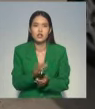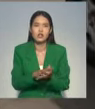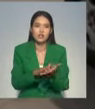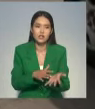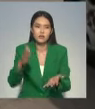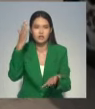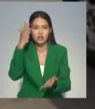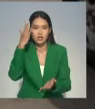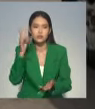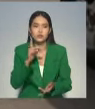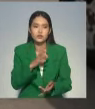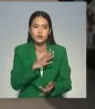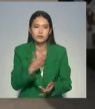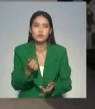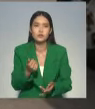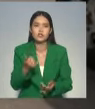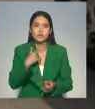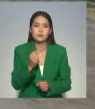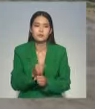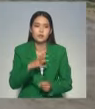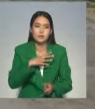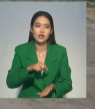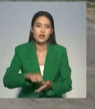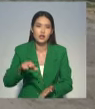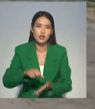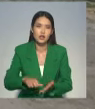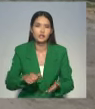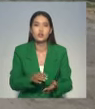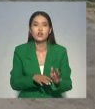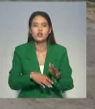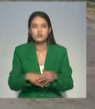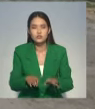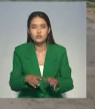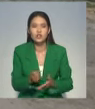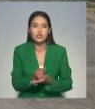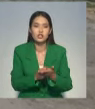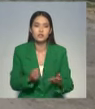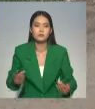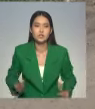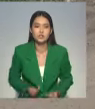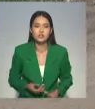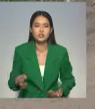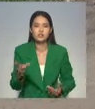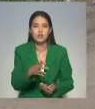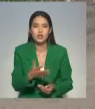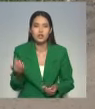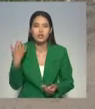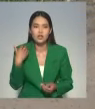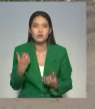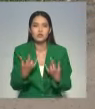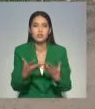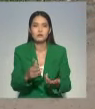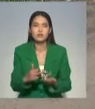что просьба, чтобы нам сделали асфальт. Еще одна проблема жителей района – старый водопровод. Он давно требует замены,